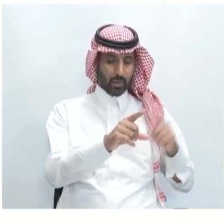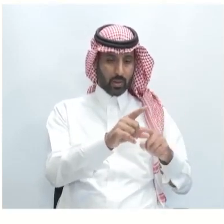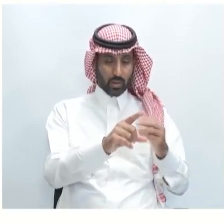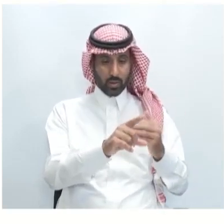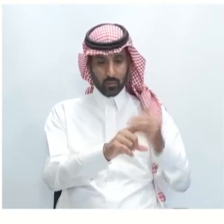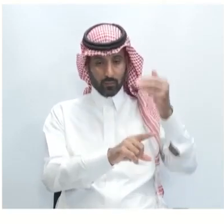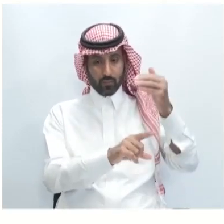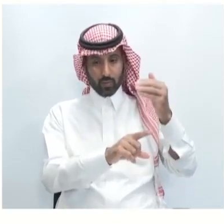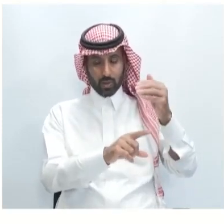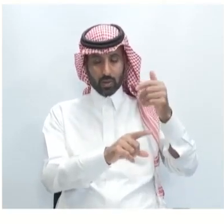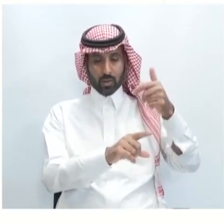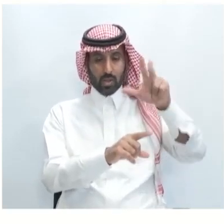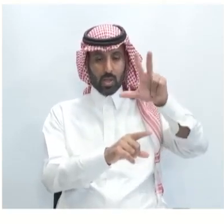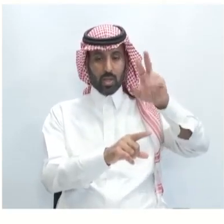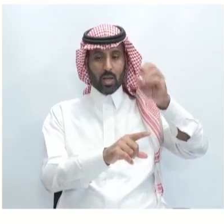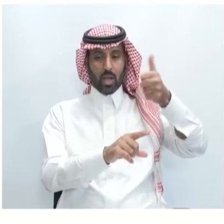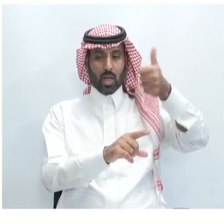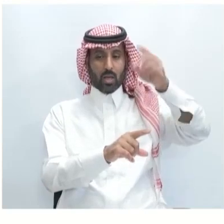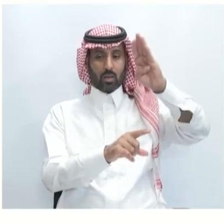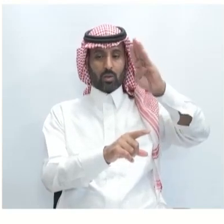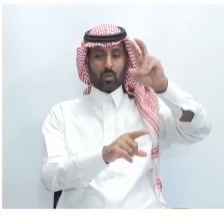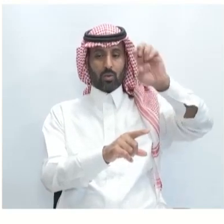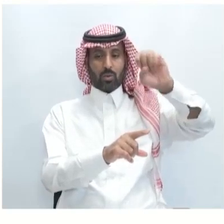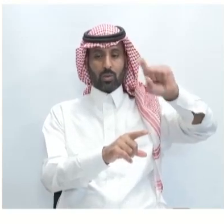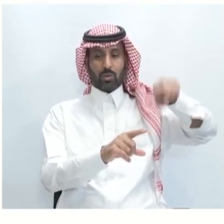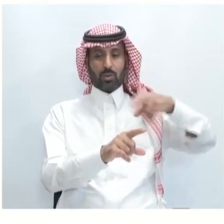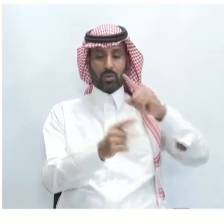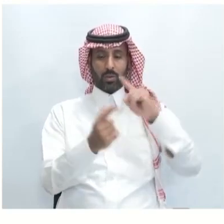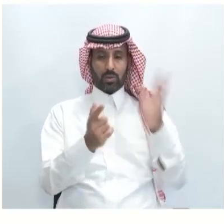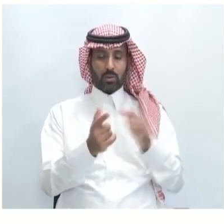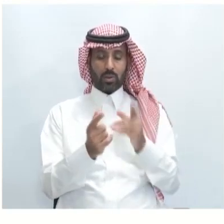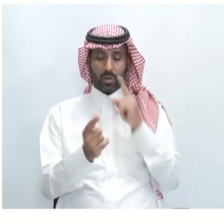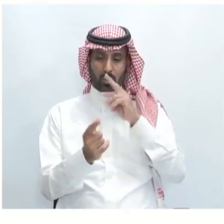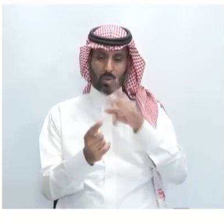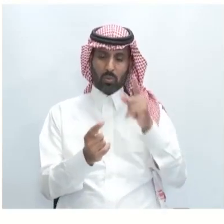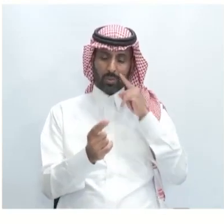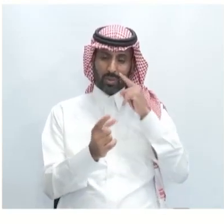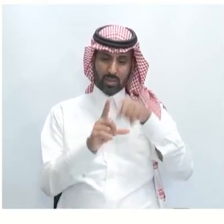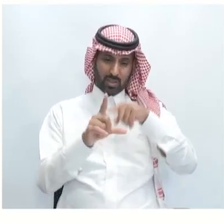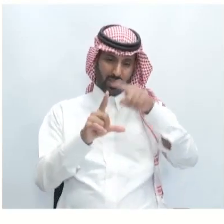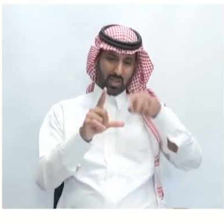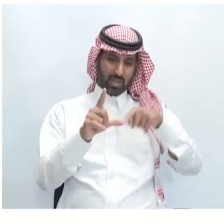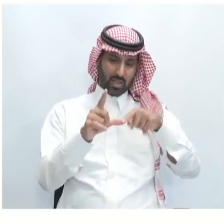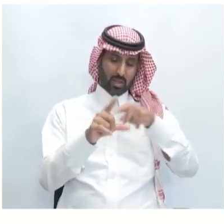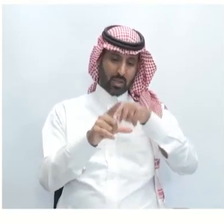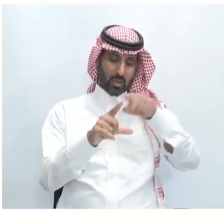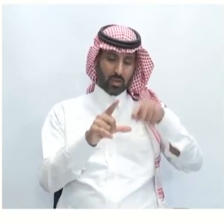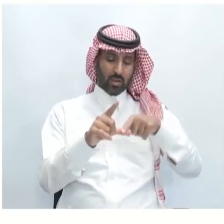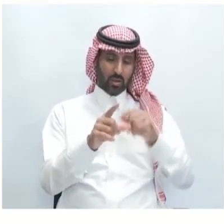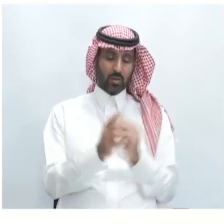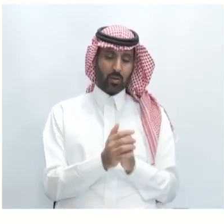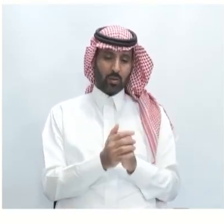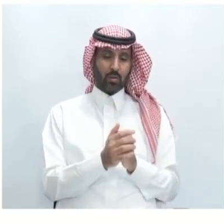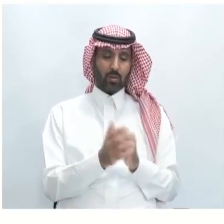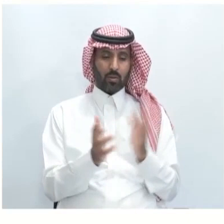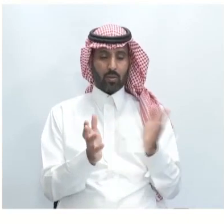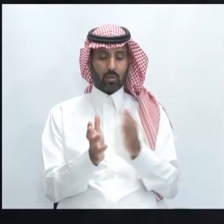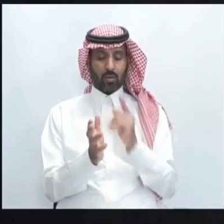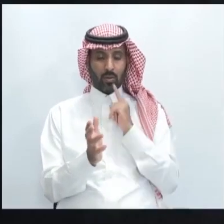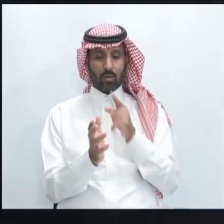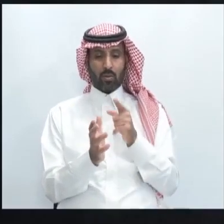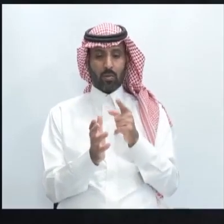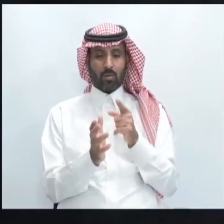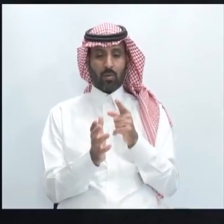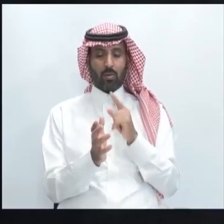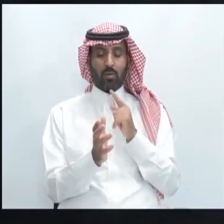بالنسبه للجالككتوز وهذا يعطيني نوع من متشكلات الهندسيه بين الجلوكوز والجالككتوز اذا